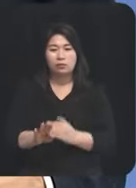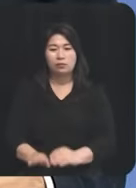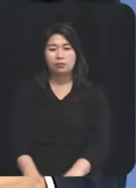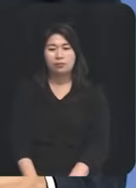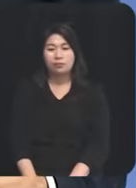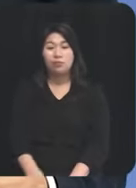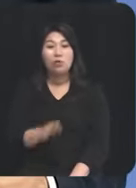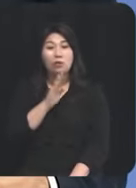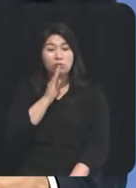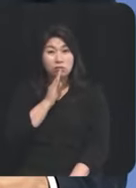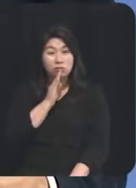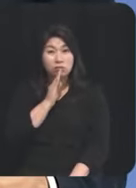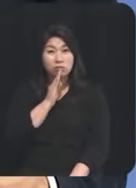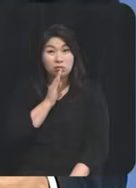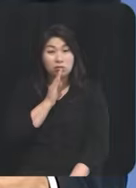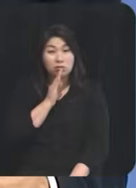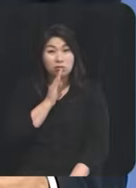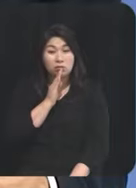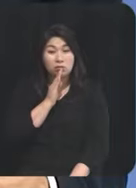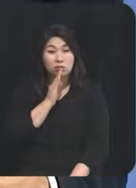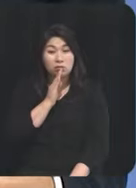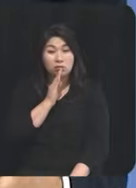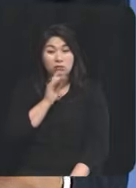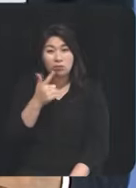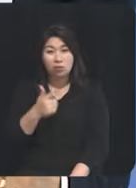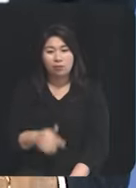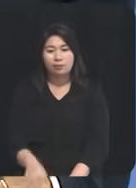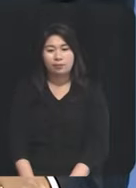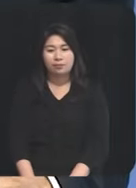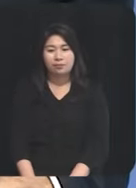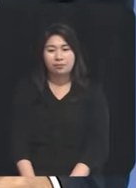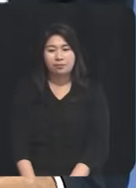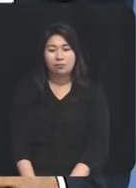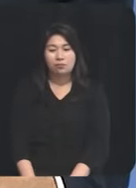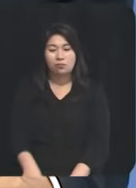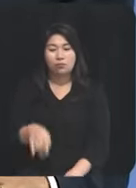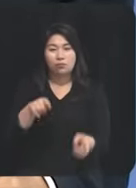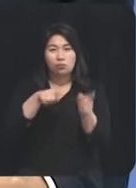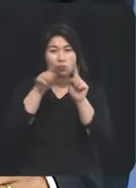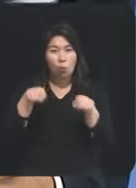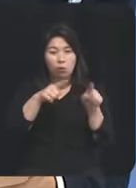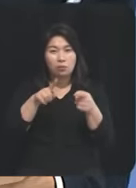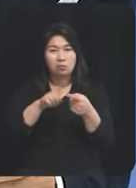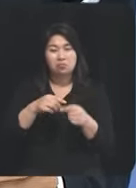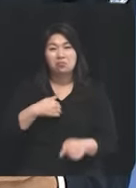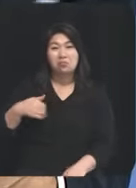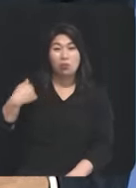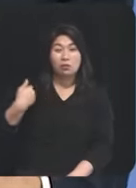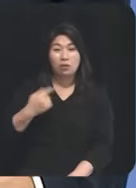예, 사실로 밝혀진 게 뭐가 있죠? 녹취에 대해서는 모른다는 거죠?